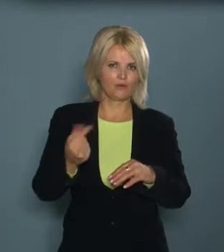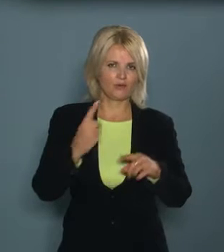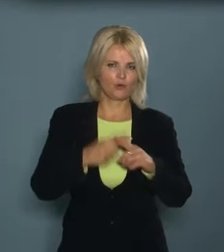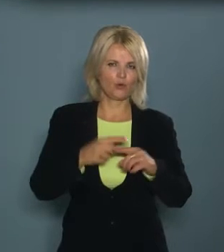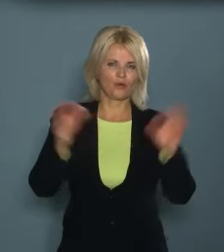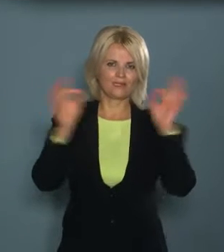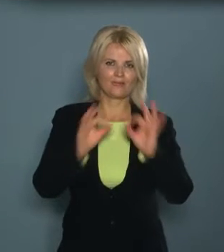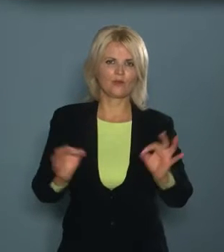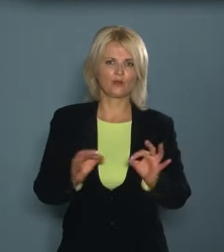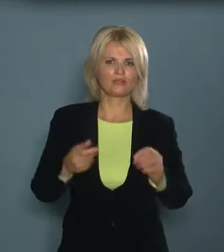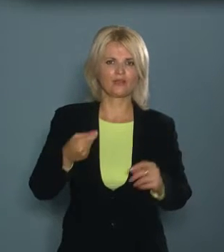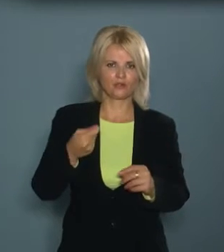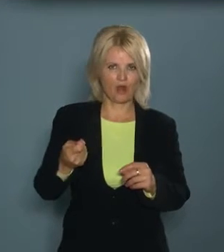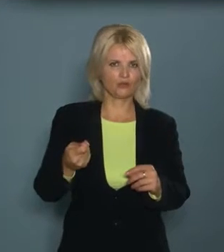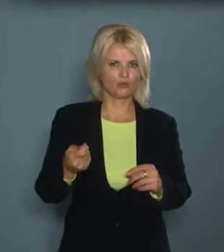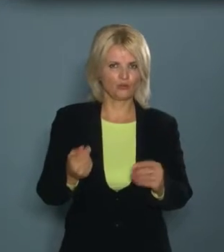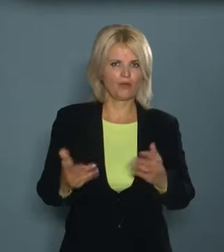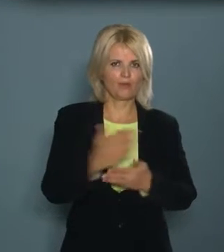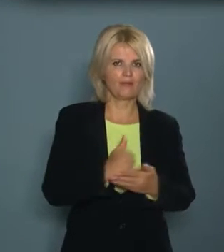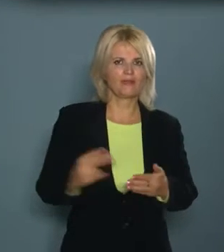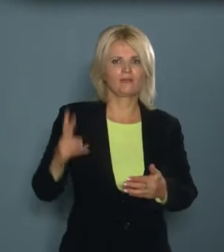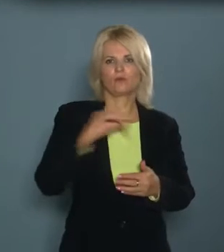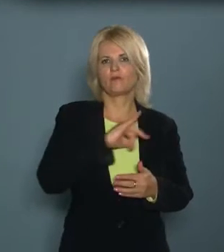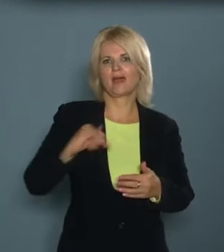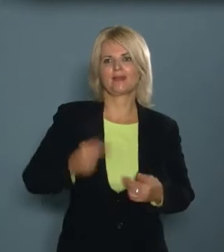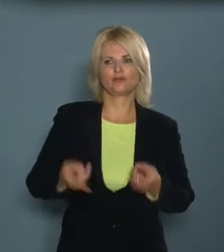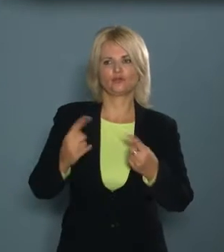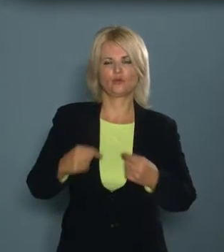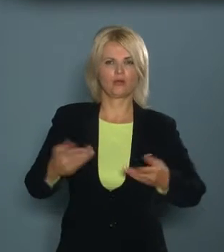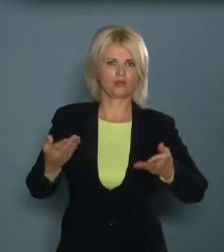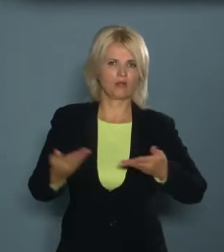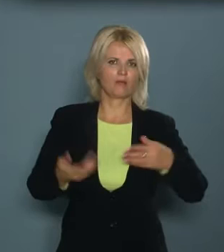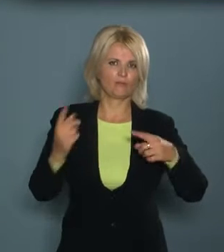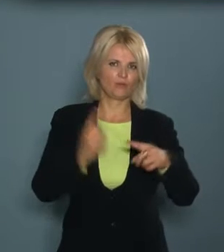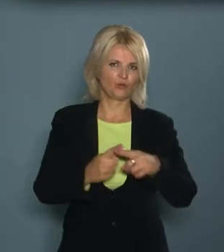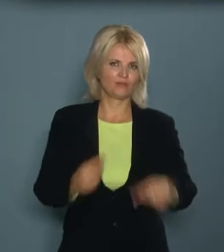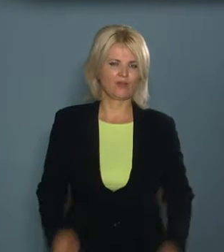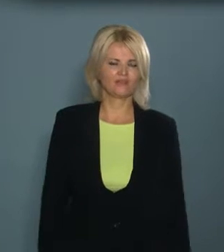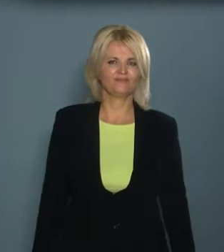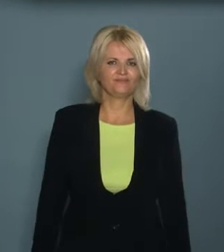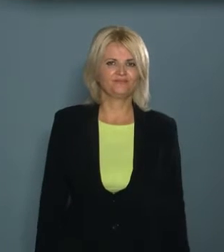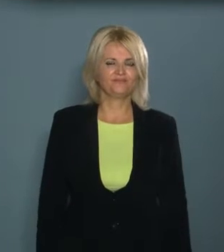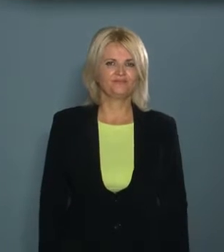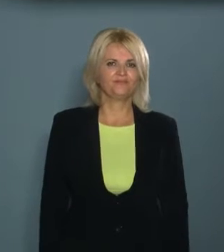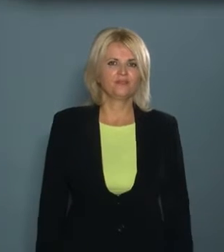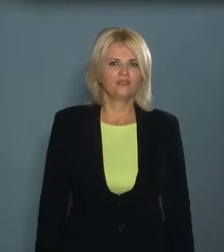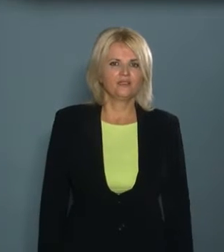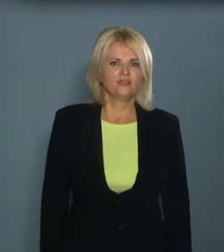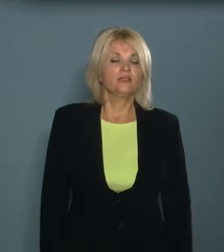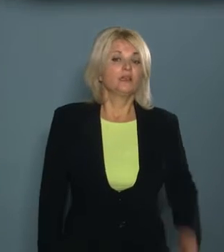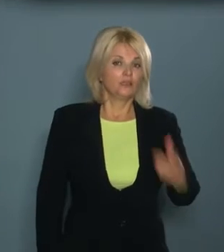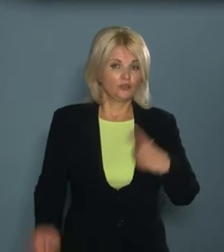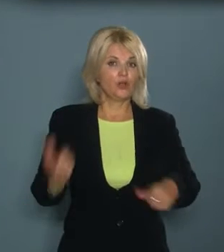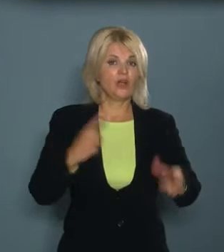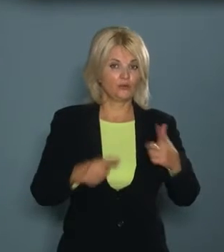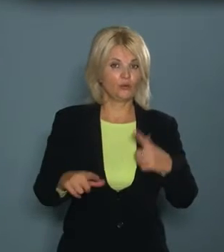plusz az iparűzési adó bevétel, ami a fővárostól jön, az pluszban. Azt viszont sajnos el kell,